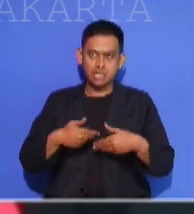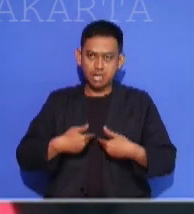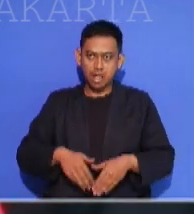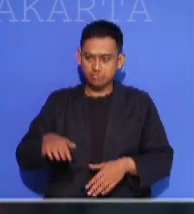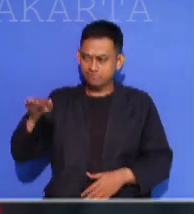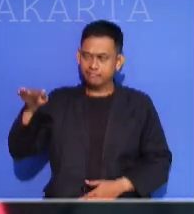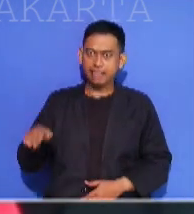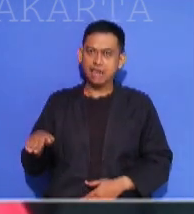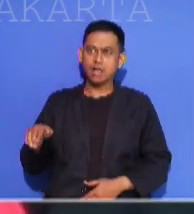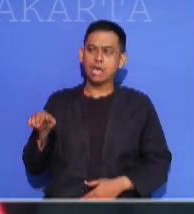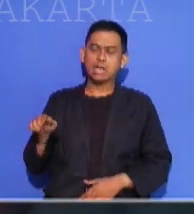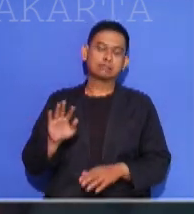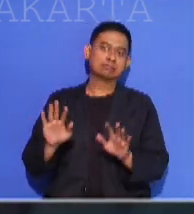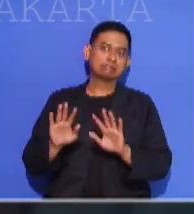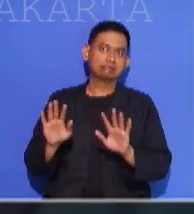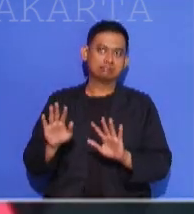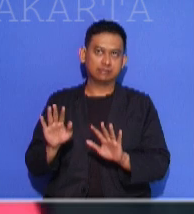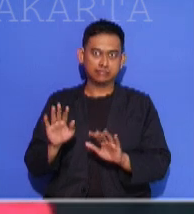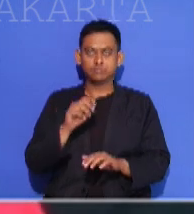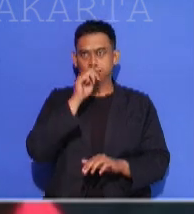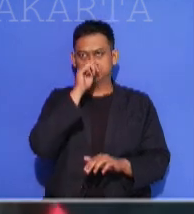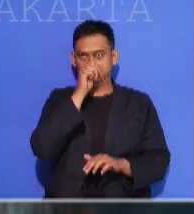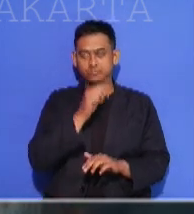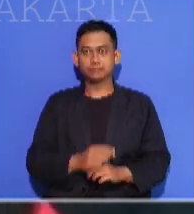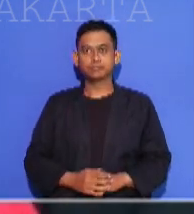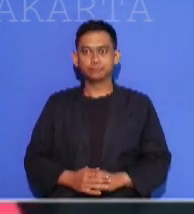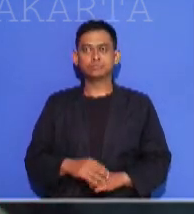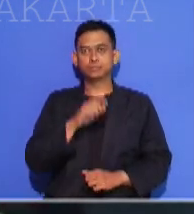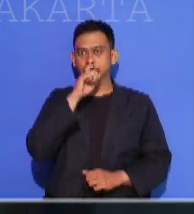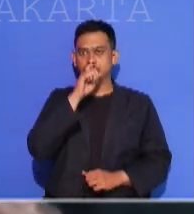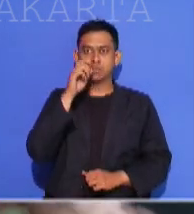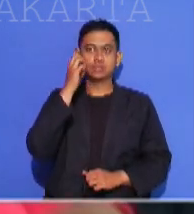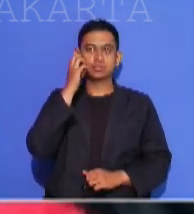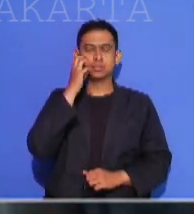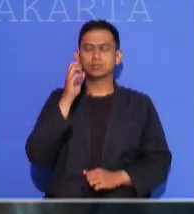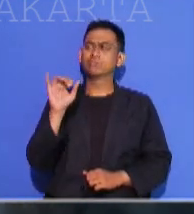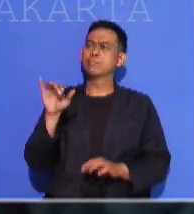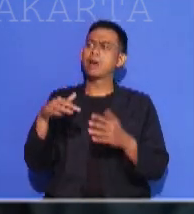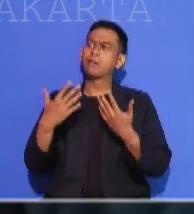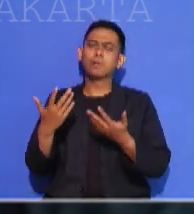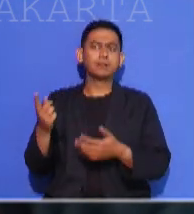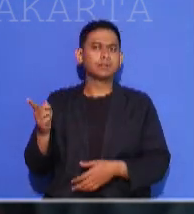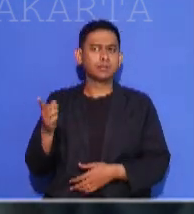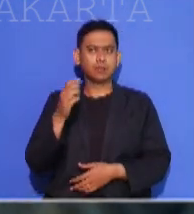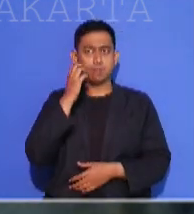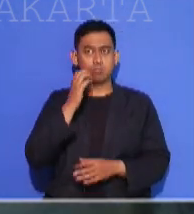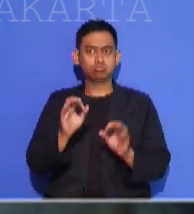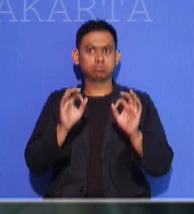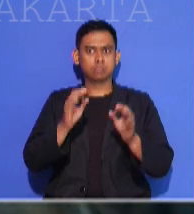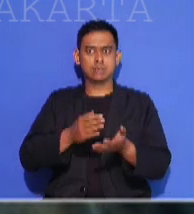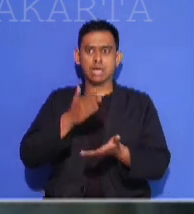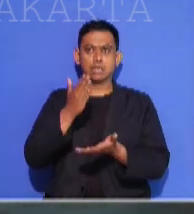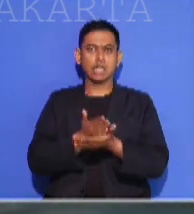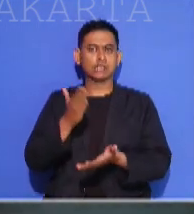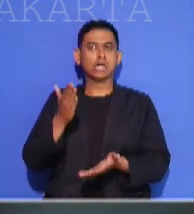yang di suukai dari Pak Prabowo ini sosoknya seperti apa Pak P tegas he terus saya